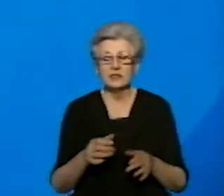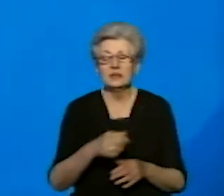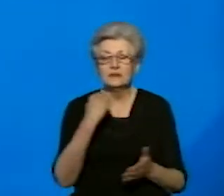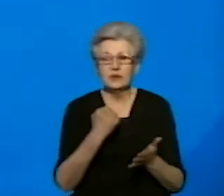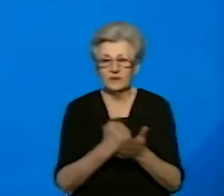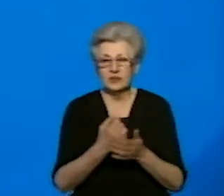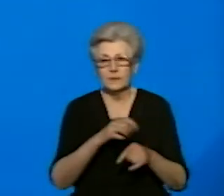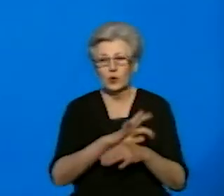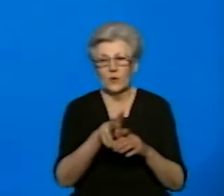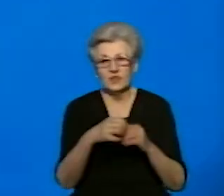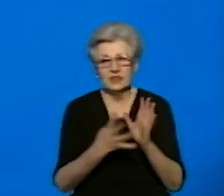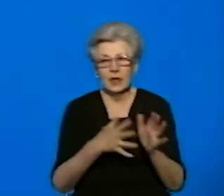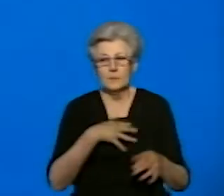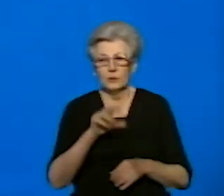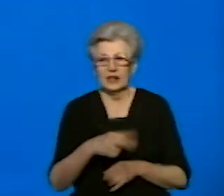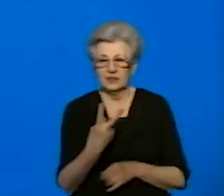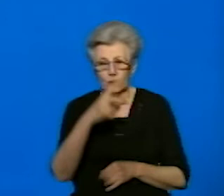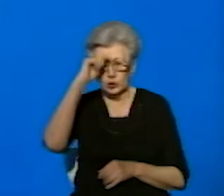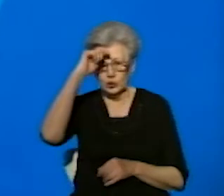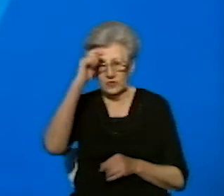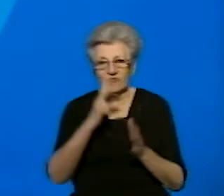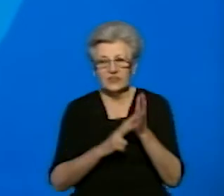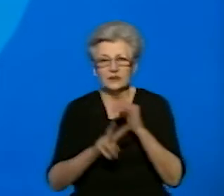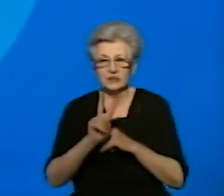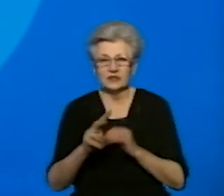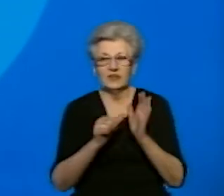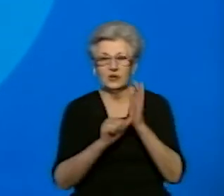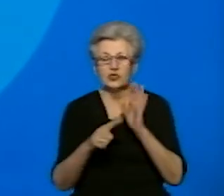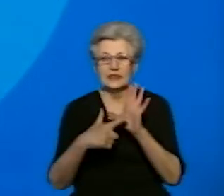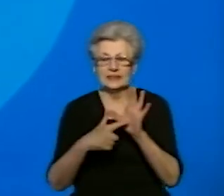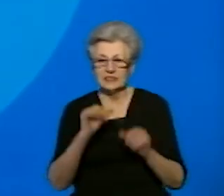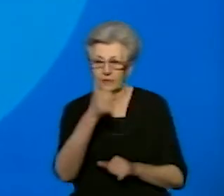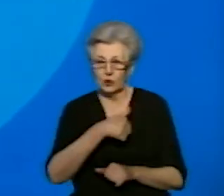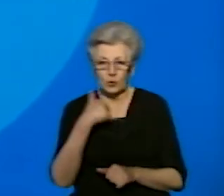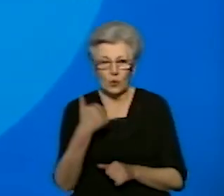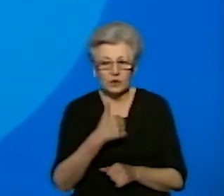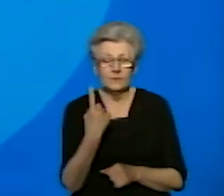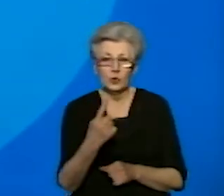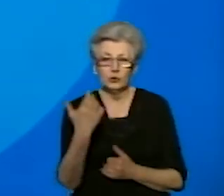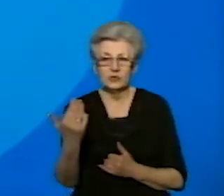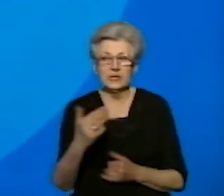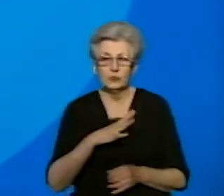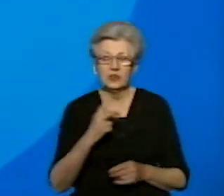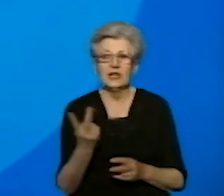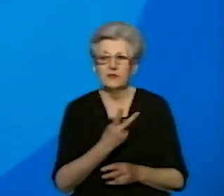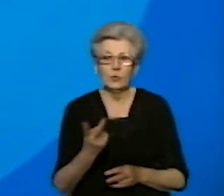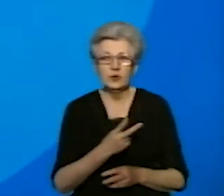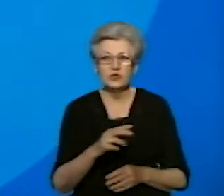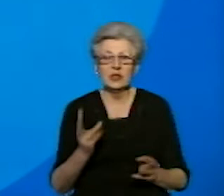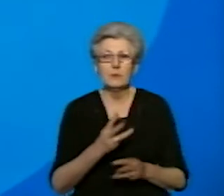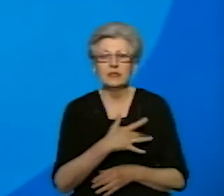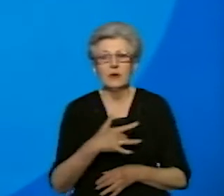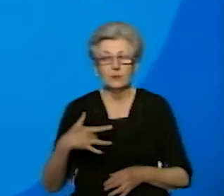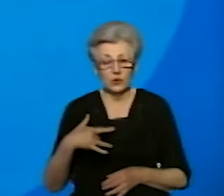підтвердженим COVID-19 померли 2 чоловіків 82 та 67 років. В одного з них була двобічна пневмонія, в іншого –